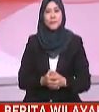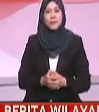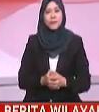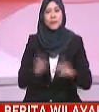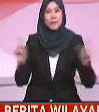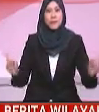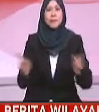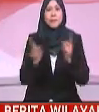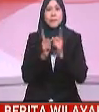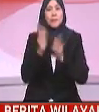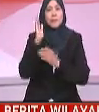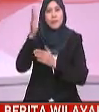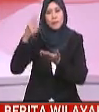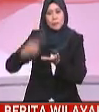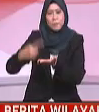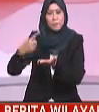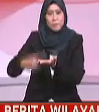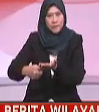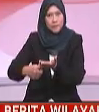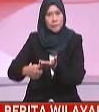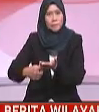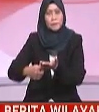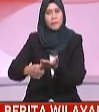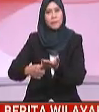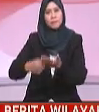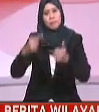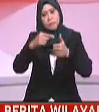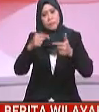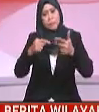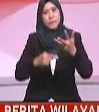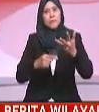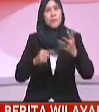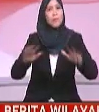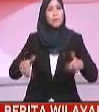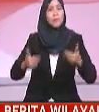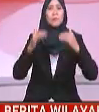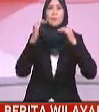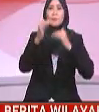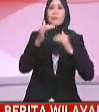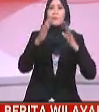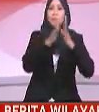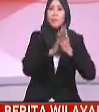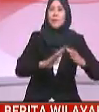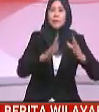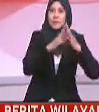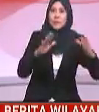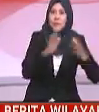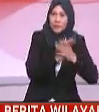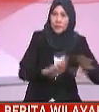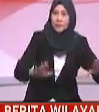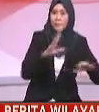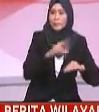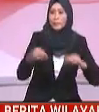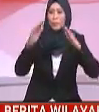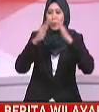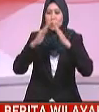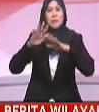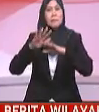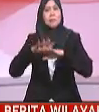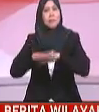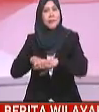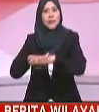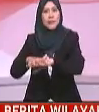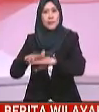Pertemuan itu juga akan membincangkan secara menyeluruh berhubung tahap keselamatan dan jumlah rumah rakit yang dibina